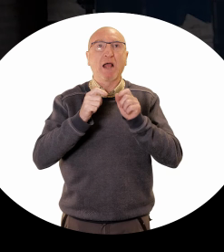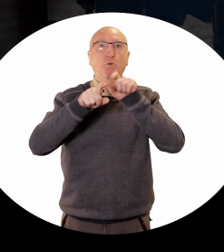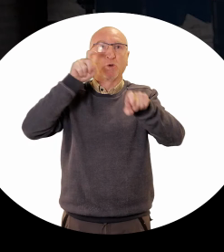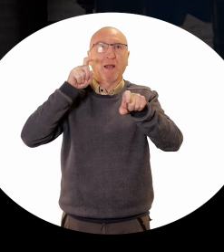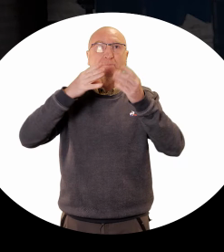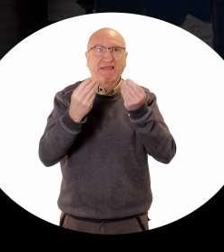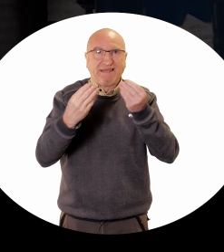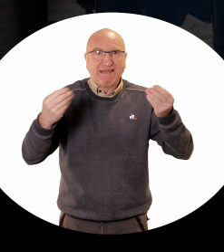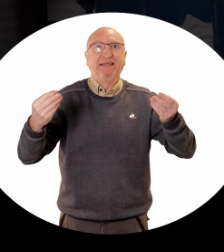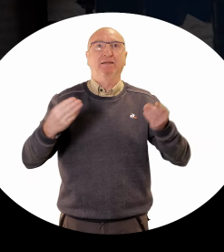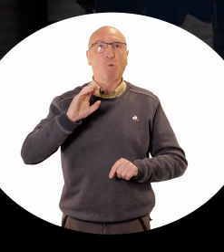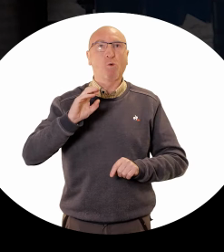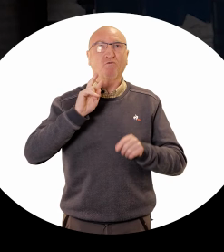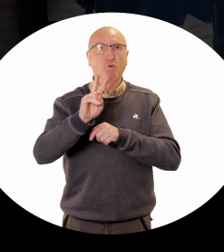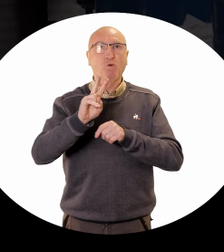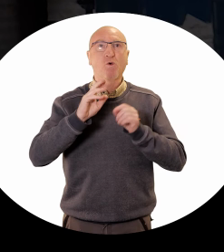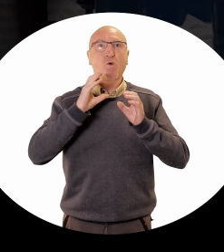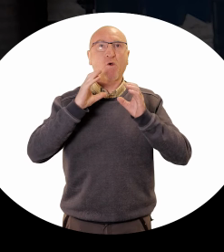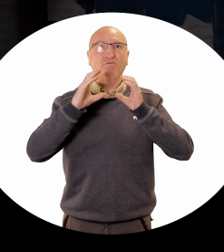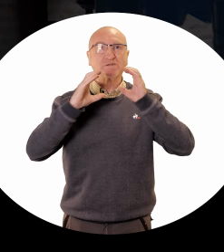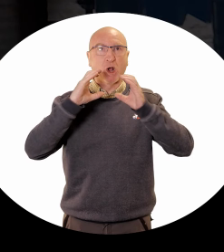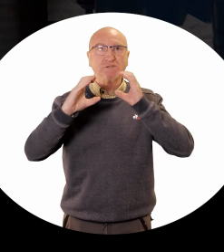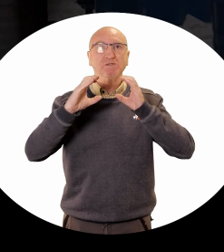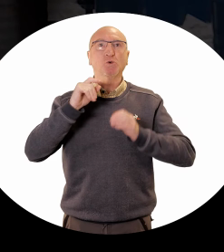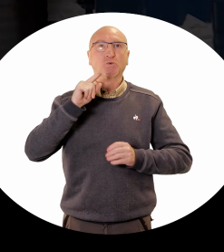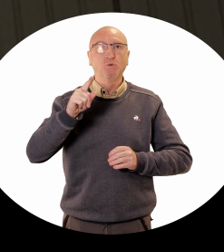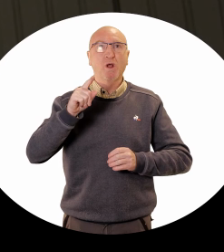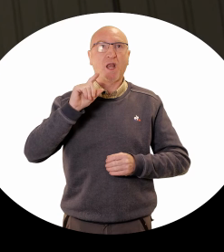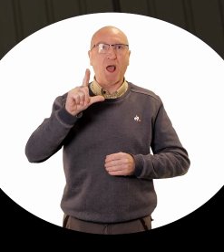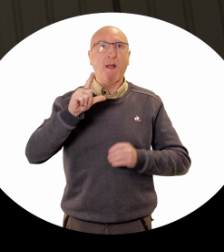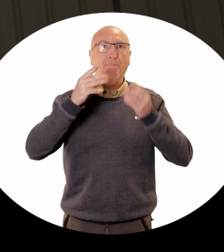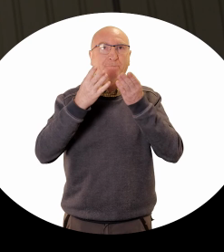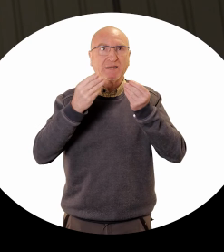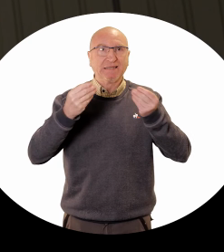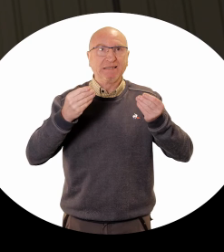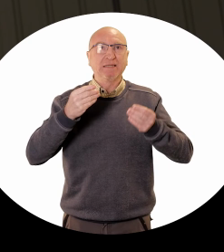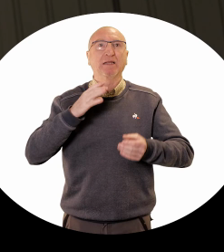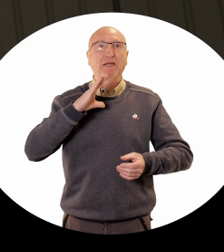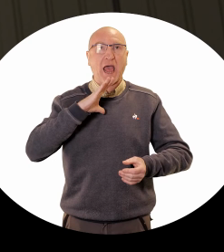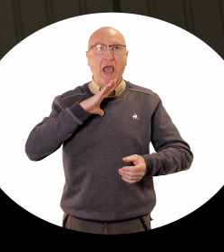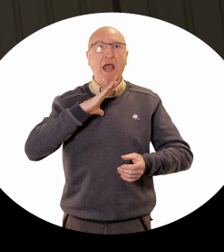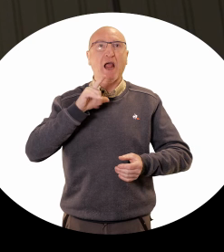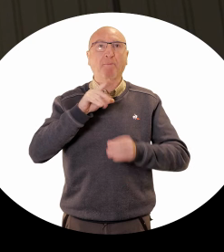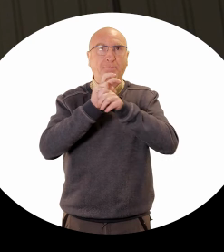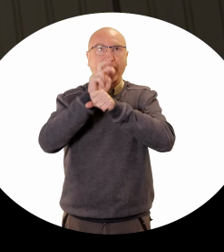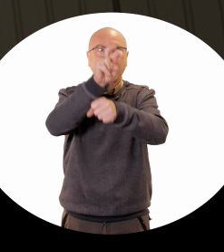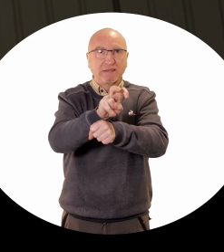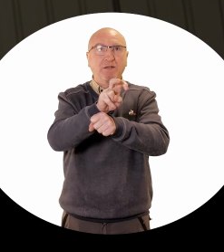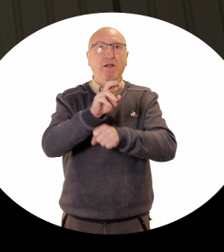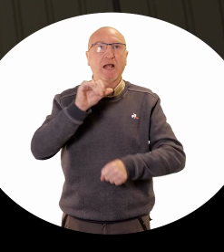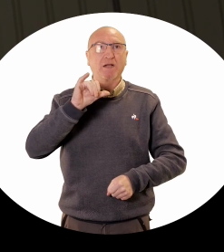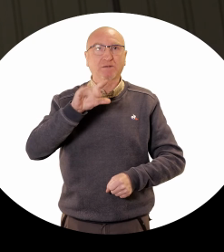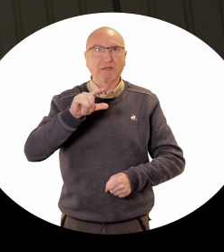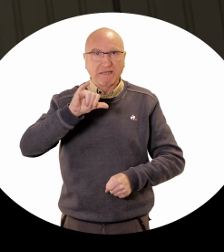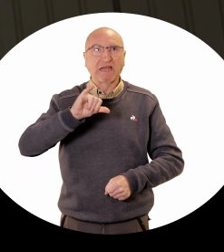fûts. On vous confirme. Toute la matière est là et prête à être transportée par la centrale dès lundi. Moi, la centrale le transporteur,